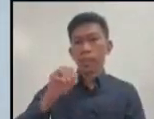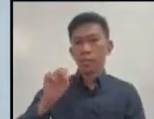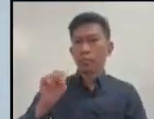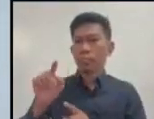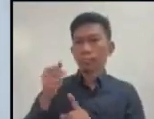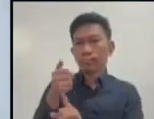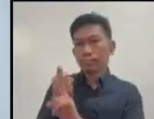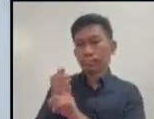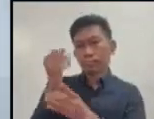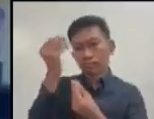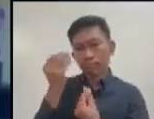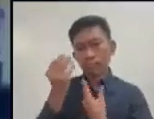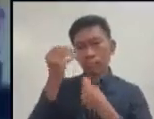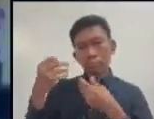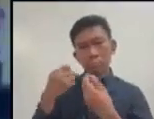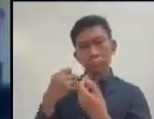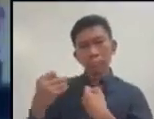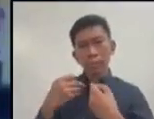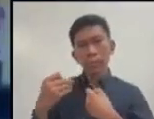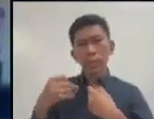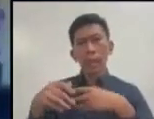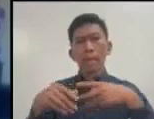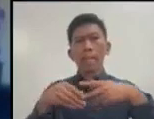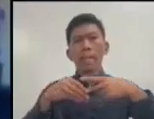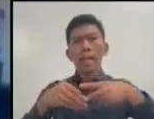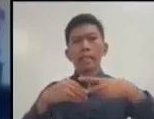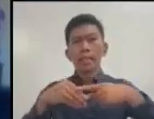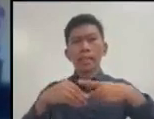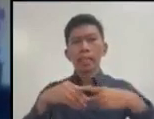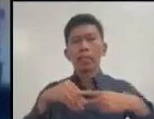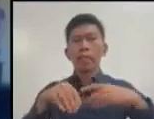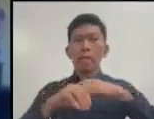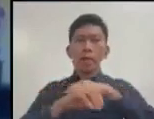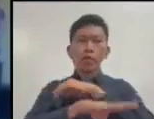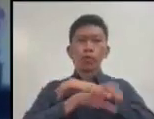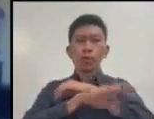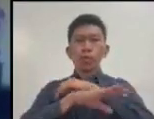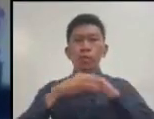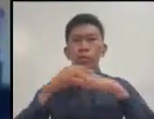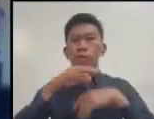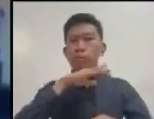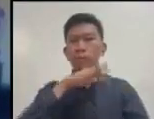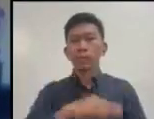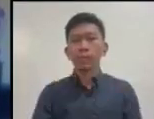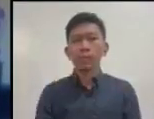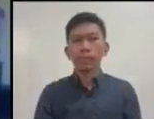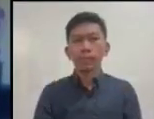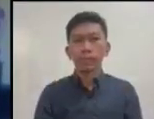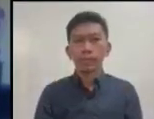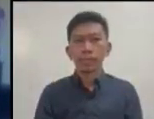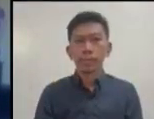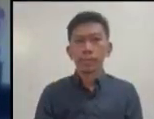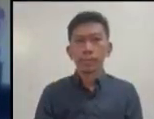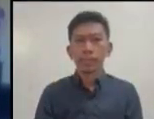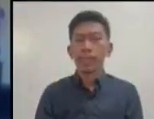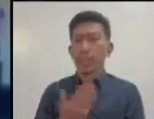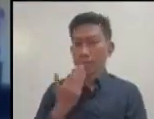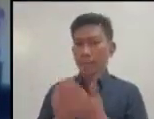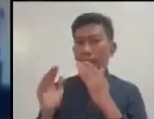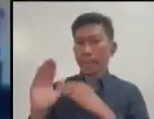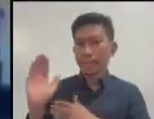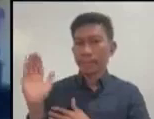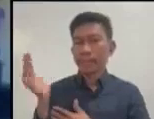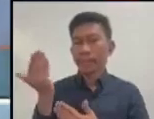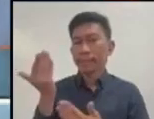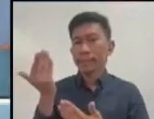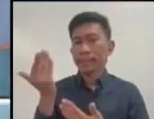plastic pollution. Good morning and welcome po sa Rise and Shine Pilipinas, Sir Tony. Good morning po. Good morning. Magandang umaga po sa ating